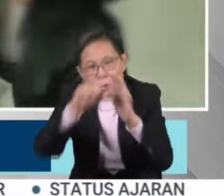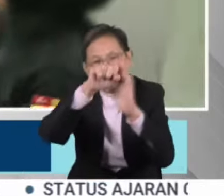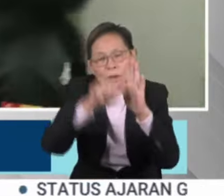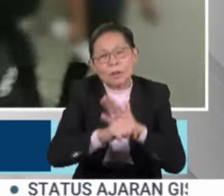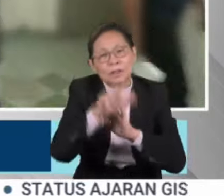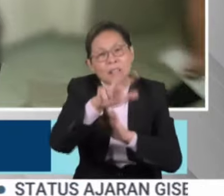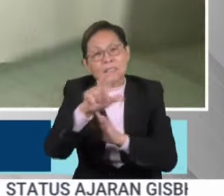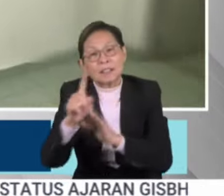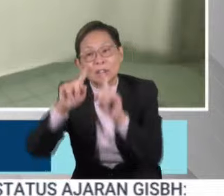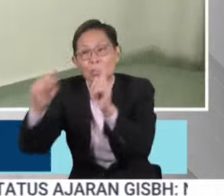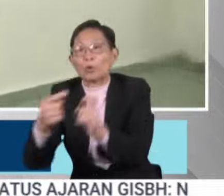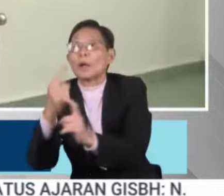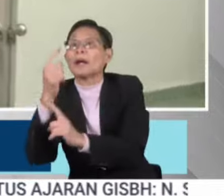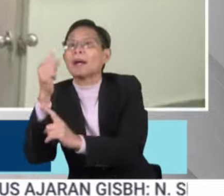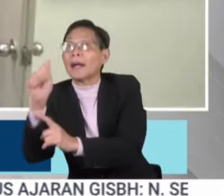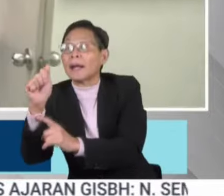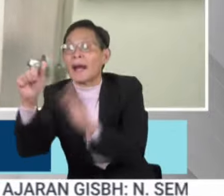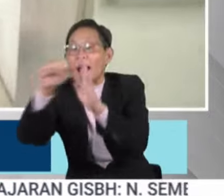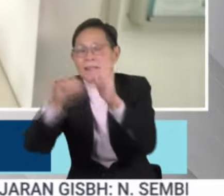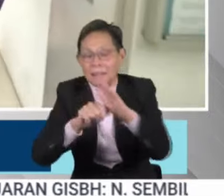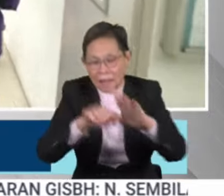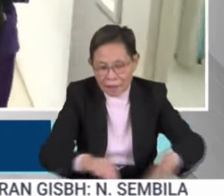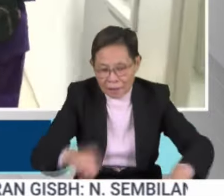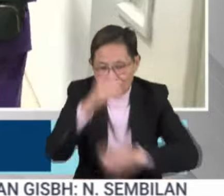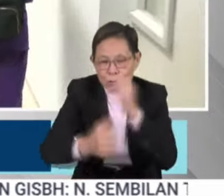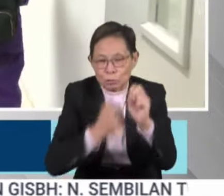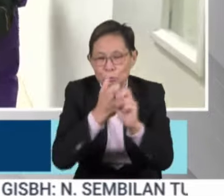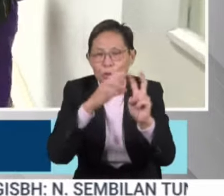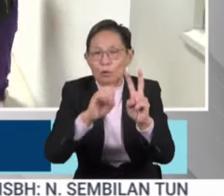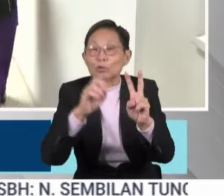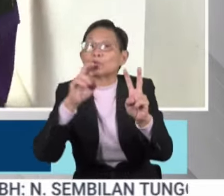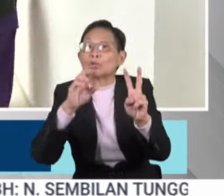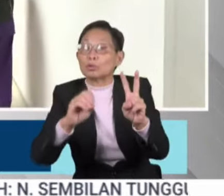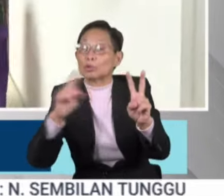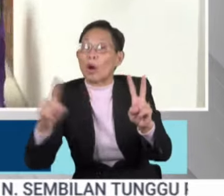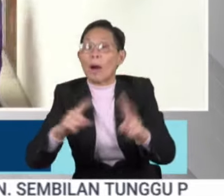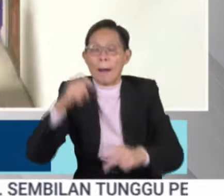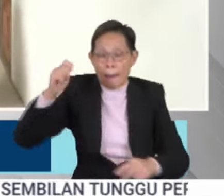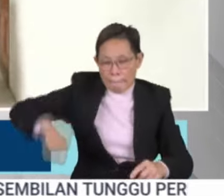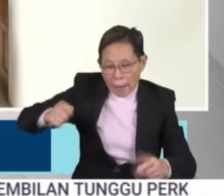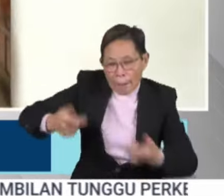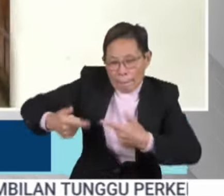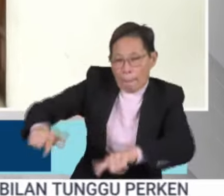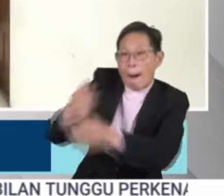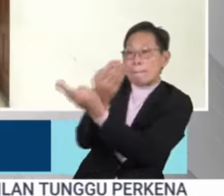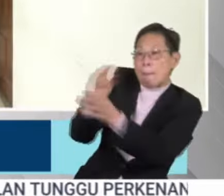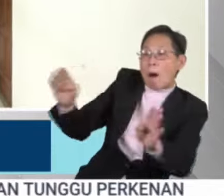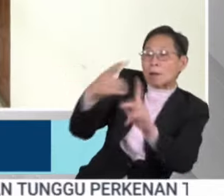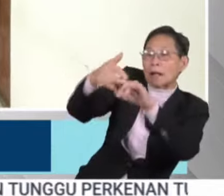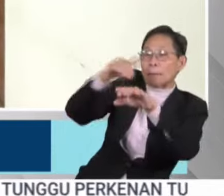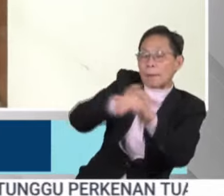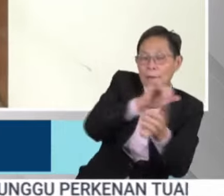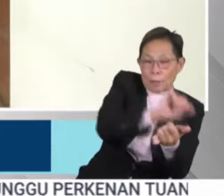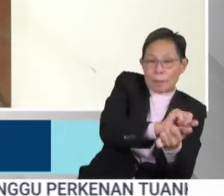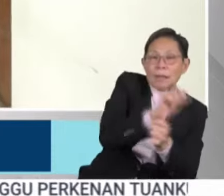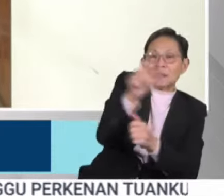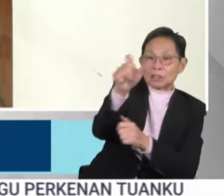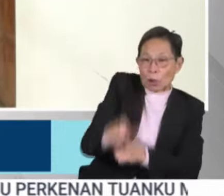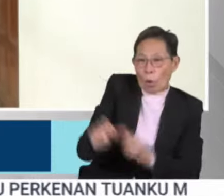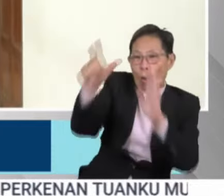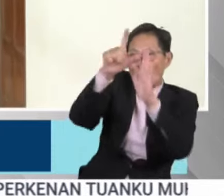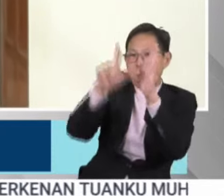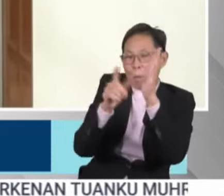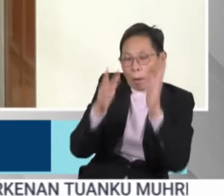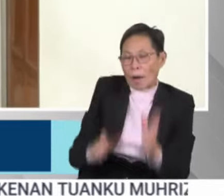Seksyen 31(a) Akta Kanak-Kanak 2001. Mahkamah turut membebaskan 3 individu daripada reman termasuk seorang peguam